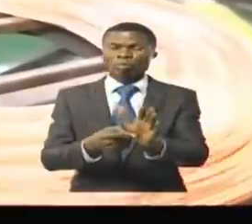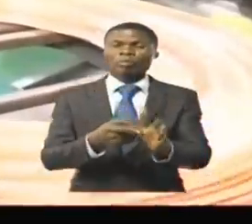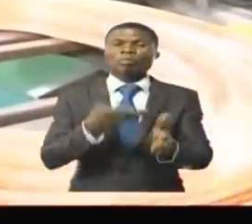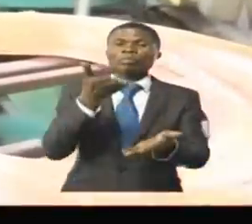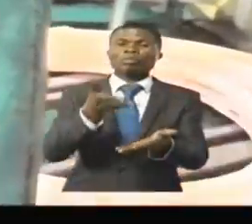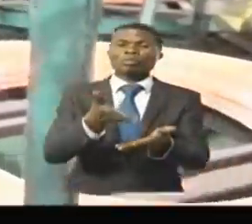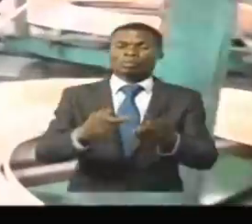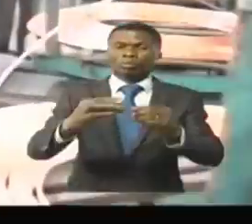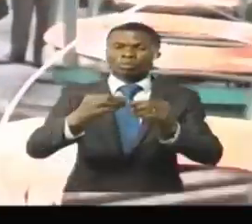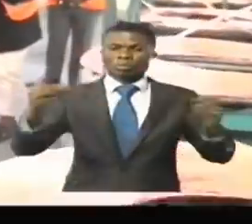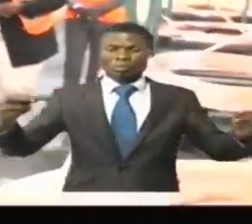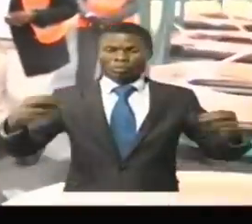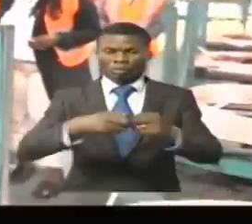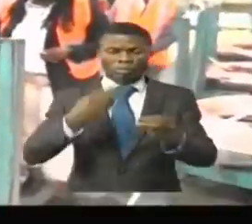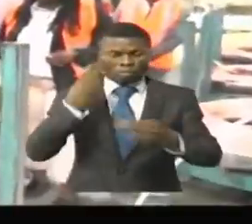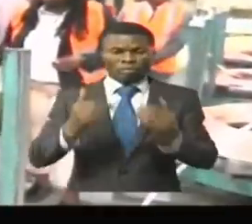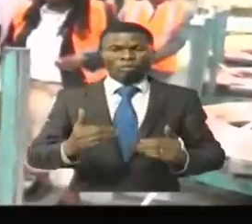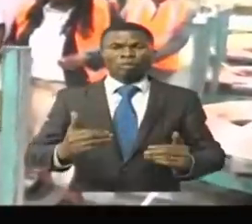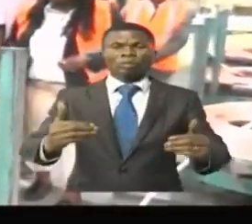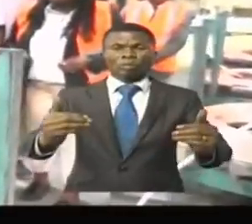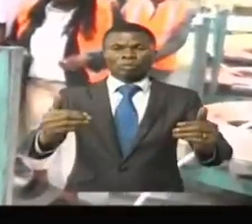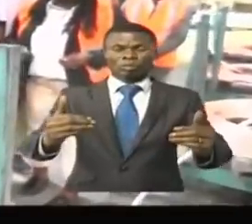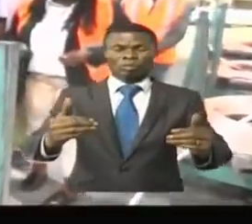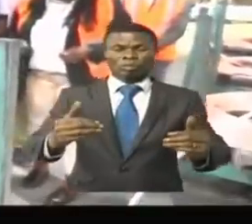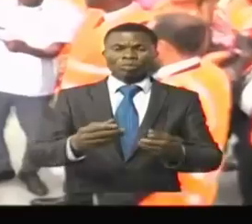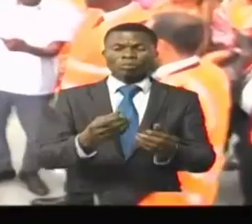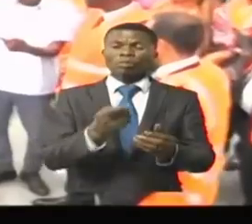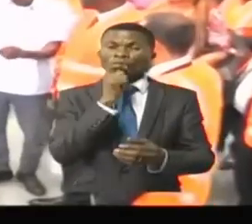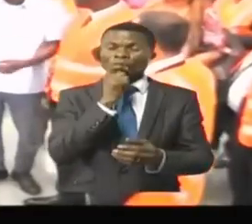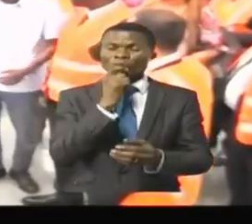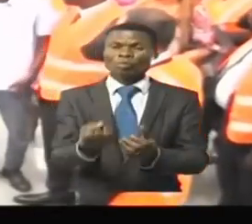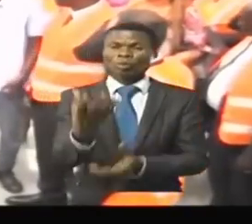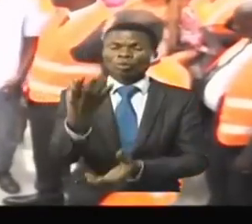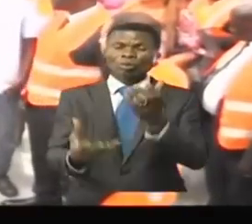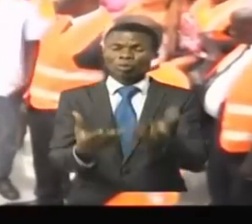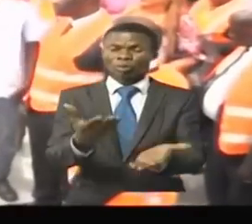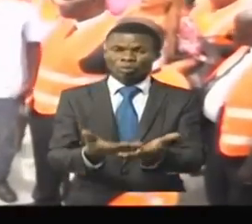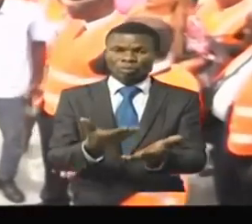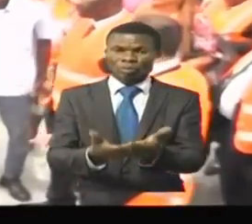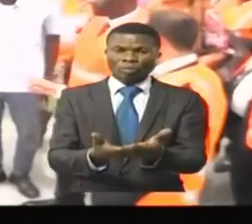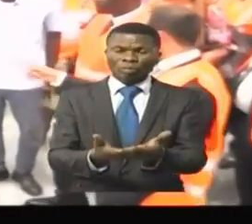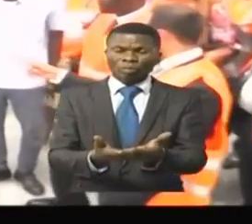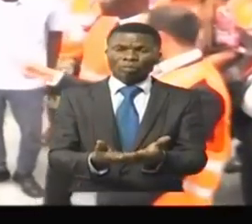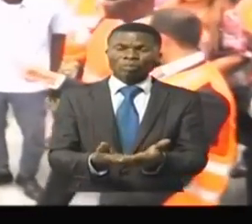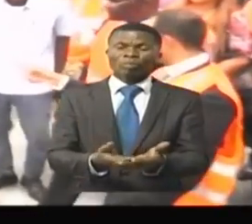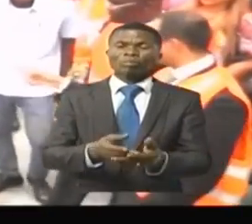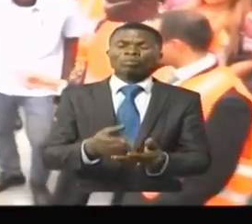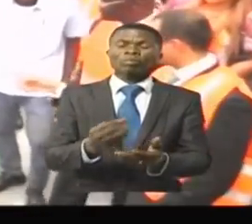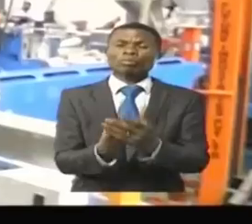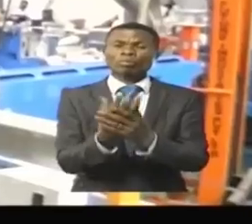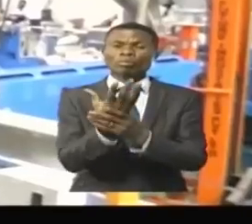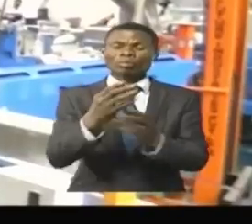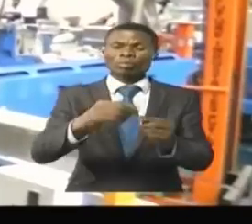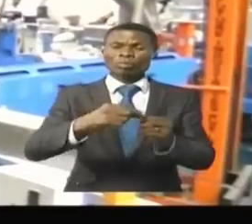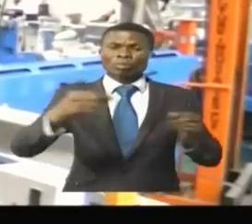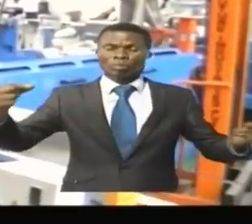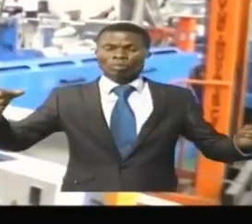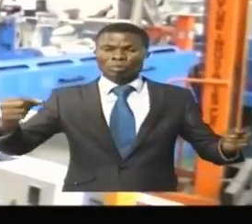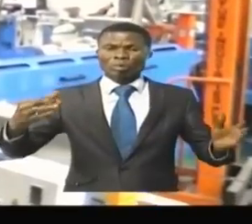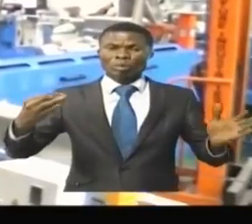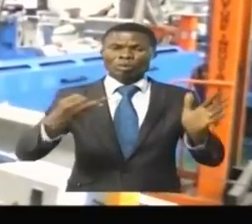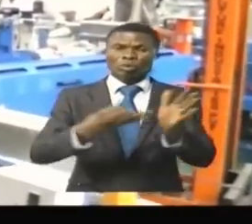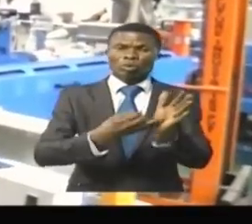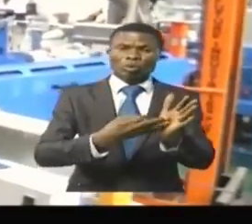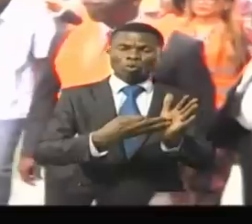de câbles, la visite s'est poursuivie au four où les plaques de cuivre sont fondues pour produire des câbles de 8 mm